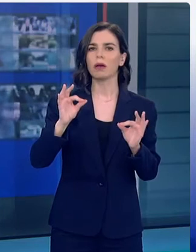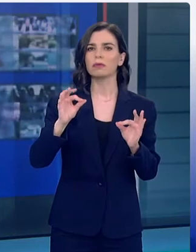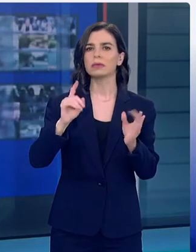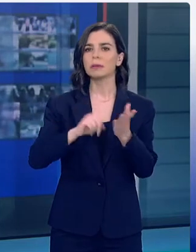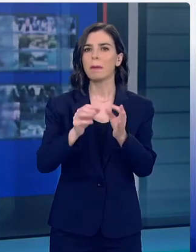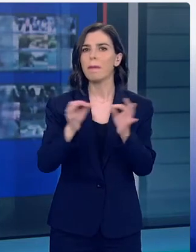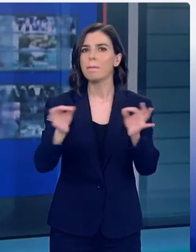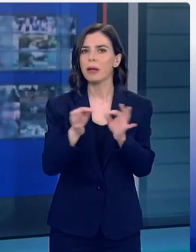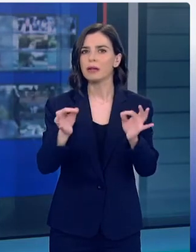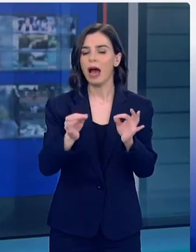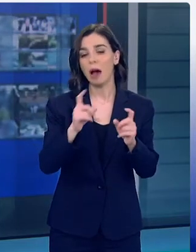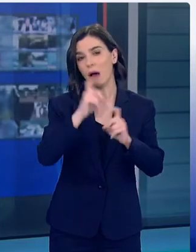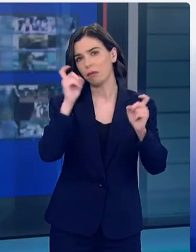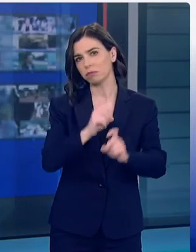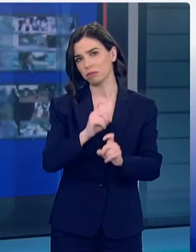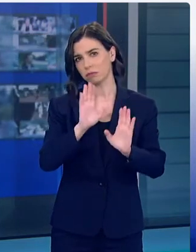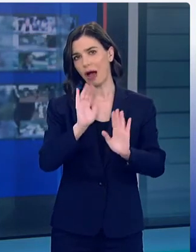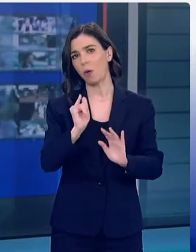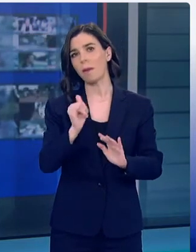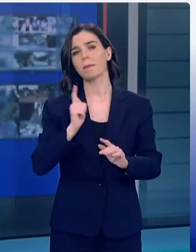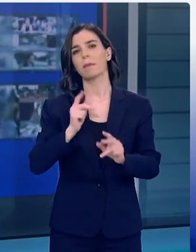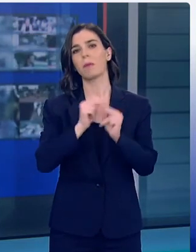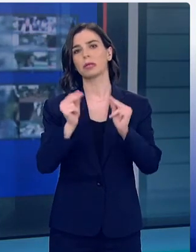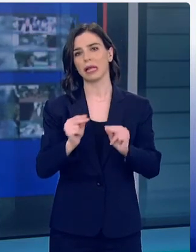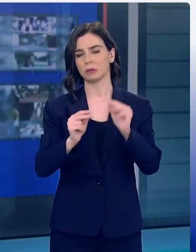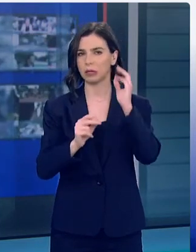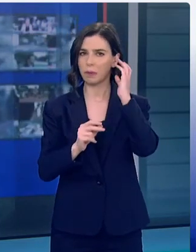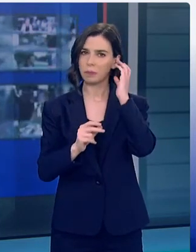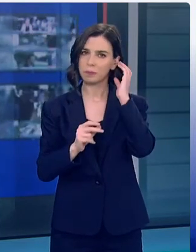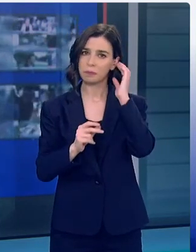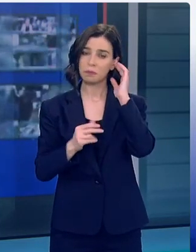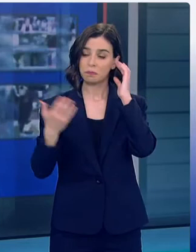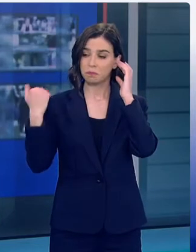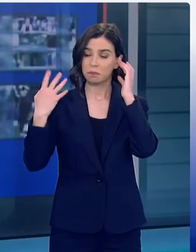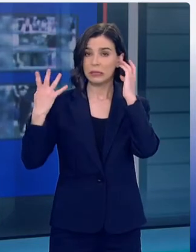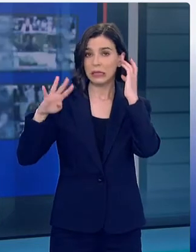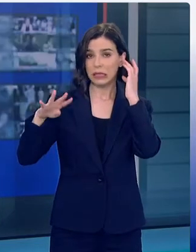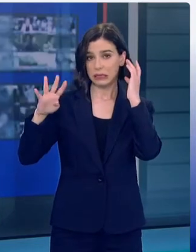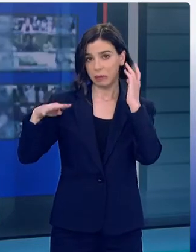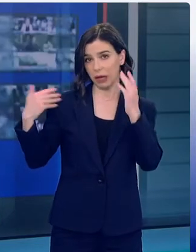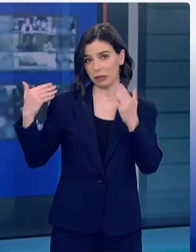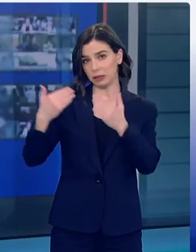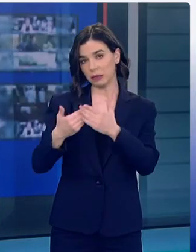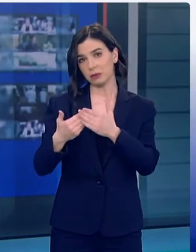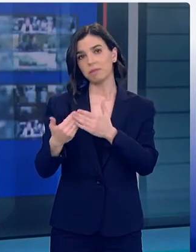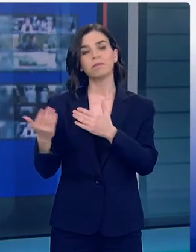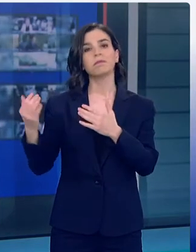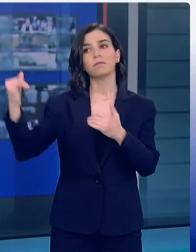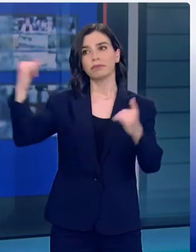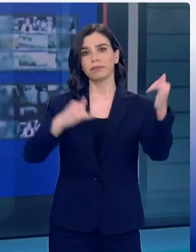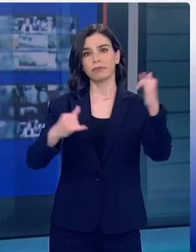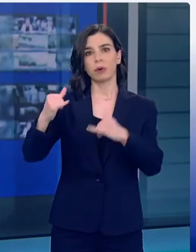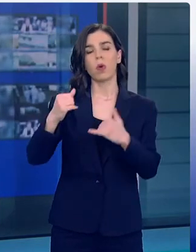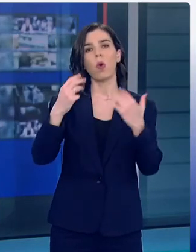μέτρα εφόσον αυτό κριθεί αναγκαίο. Θα ήθελα επίσης να σας πληροφορήσω ότι τις προηγούμενες 4 ημέρες έφτασαν στη χώρα μας 10 πτήσεις,